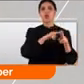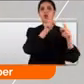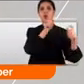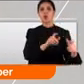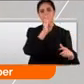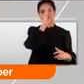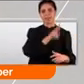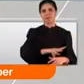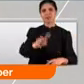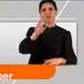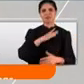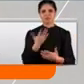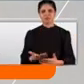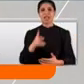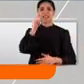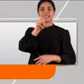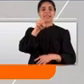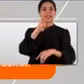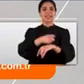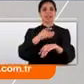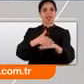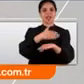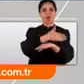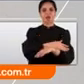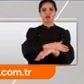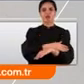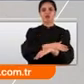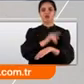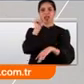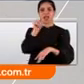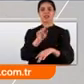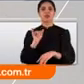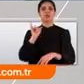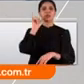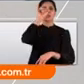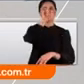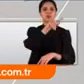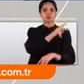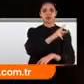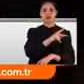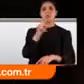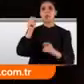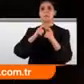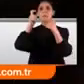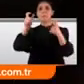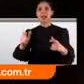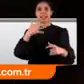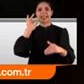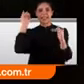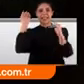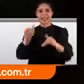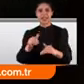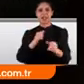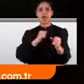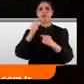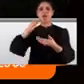Lumpur-İstanbul seferini yapıyordu. 8 saat önce Malezya'nın başkenti Kuala Lumpur'dan havalanan Nurdan Yararcan, Basra Körfezi'ne geldiği sırada pilot